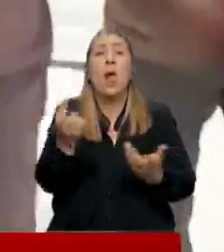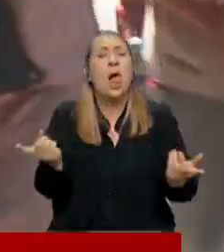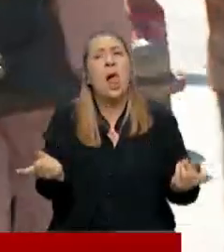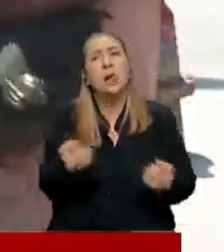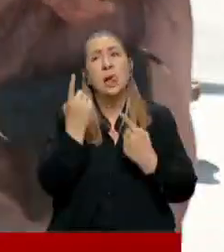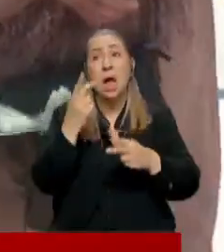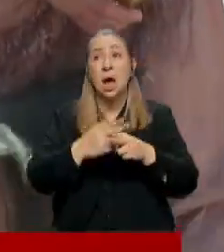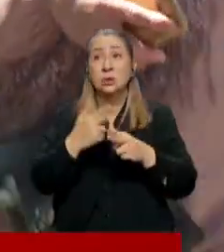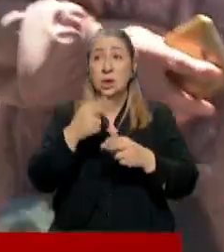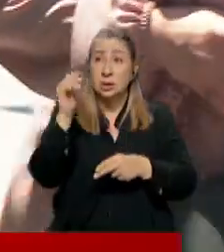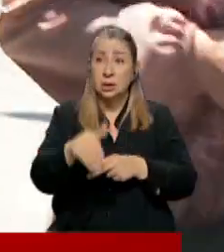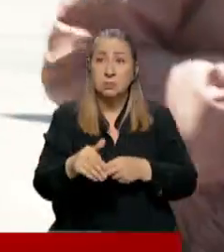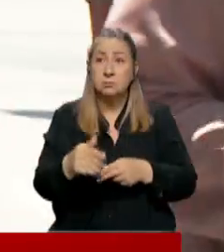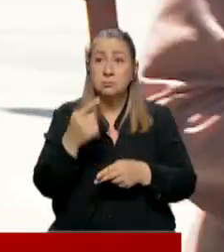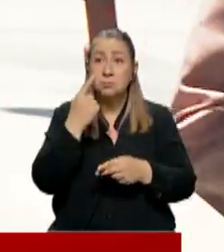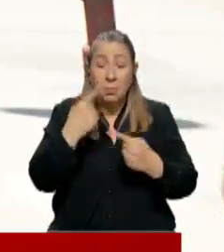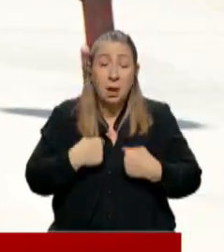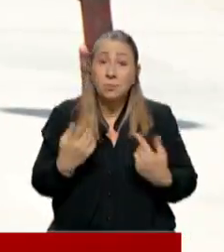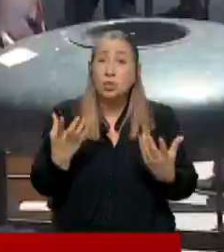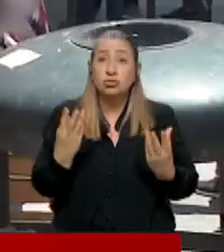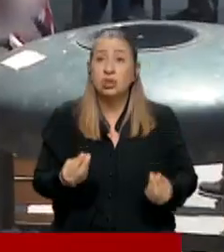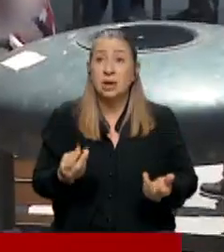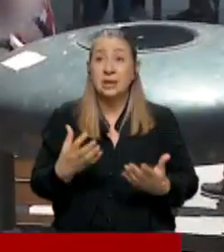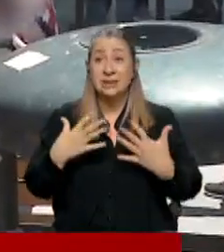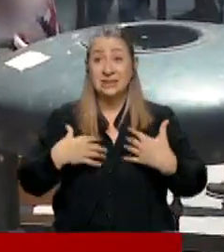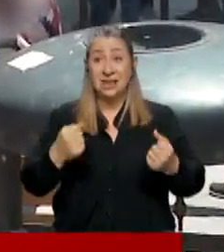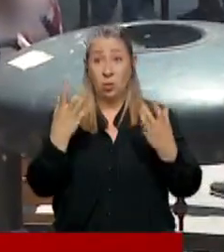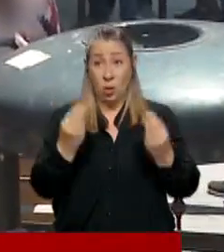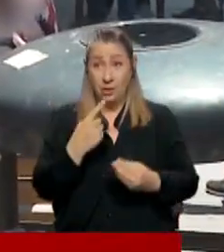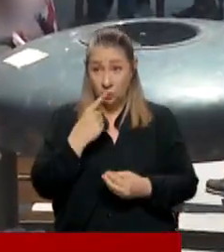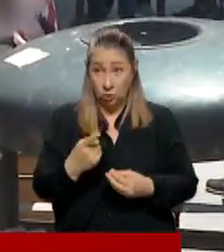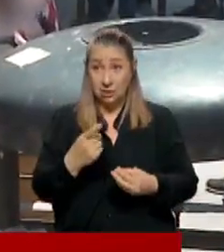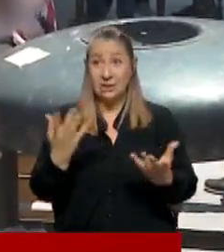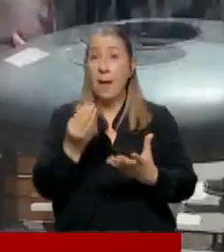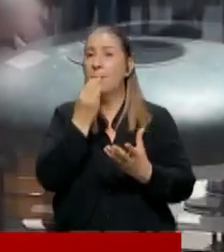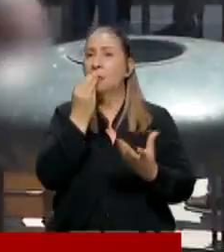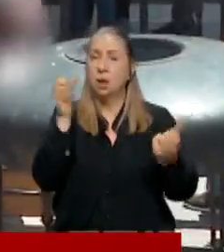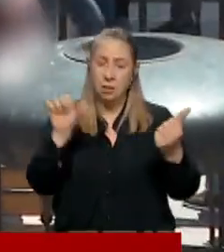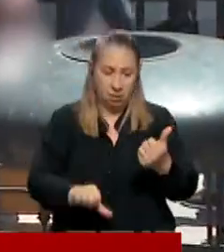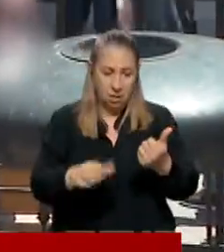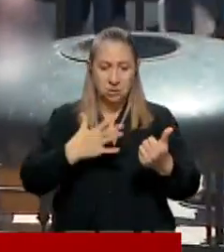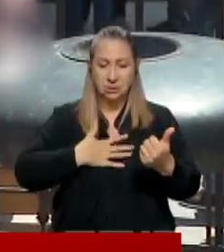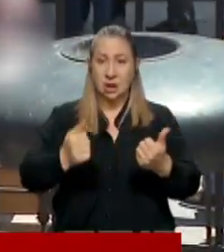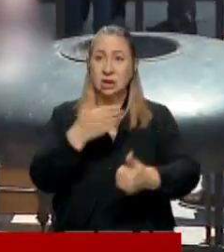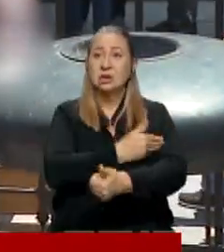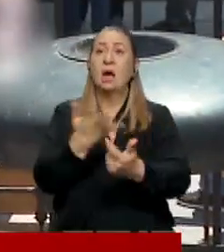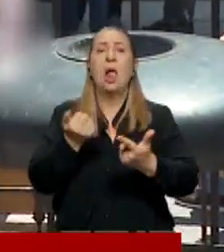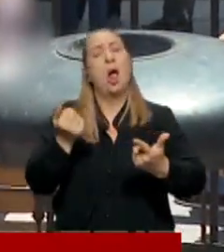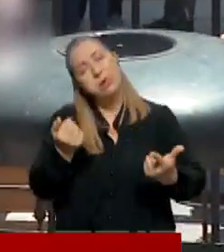yani. Acile geldim. Bakımlı ne olacak yani? Sağlıklı olalım diyoruz. Ne beslenebiliyoruz, ne sağlık